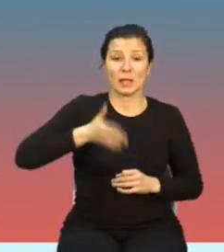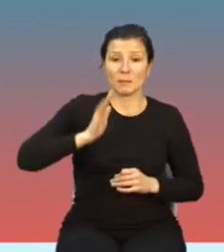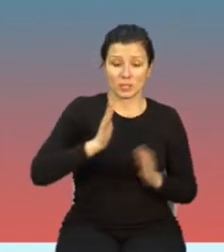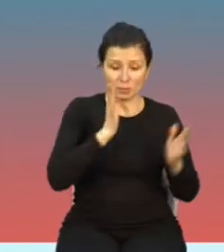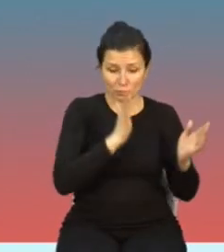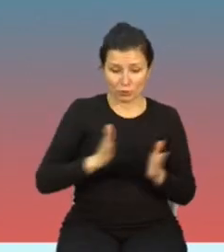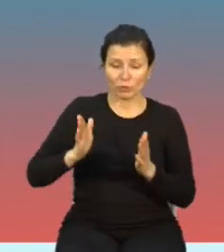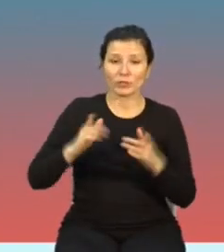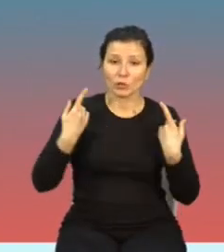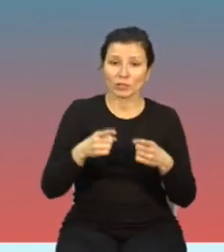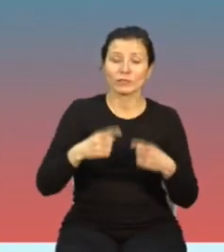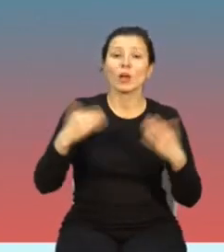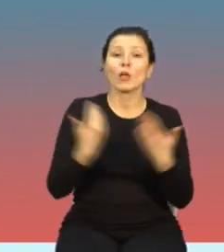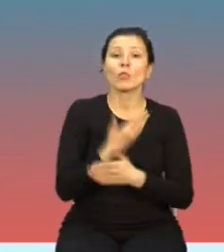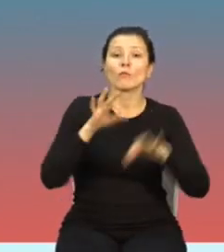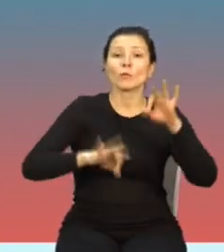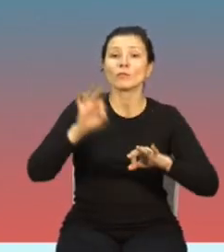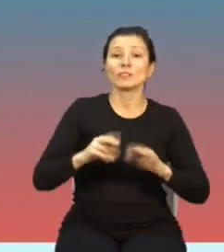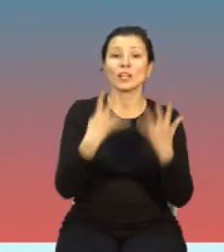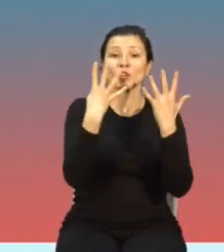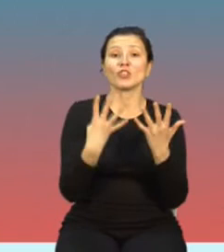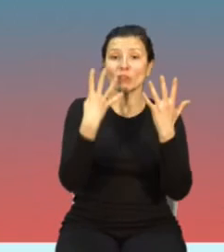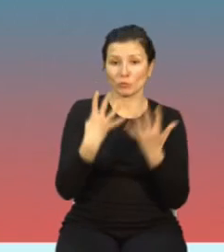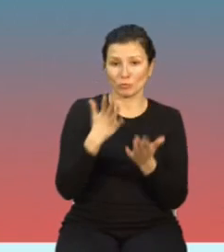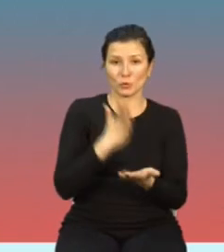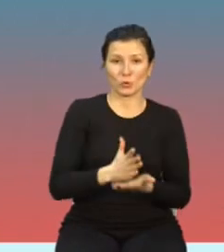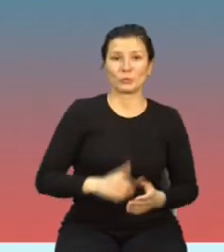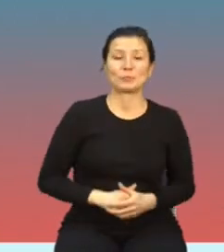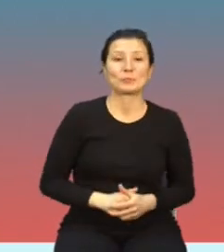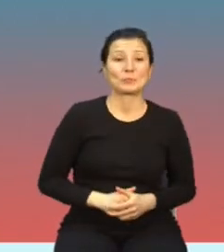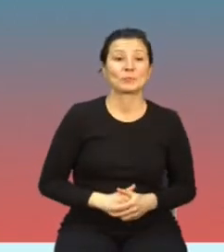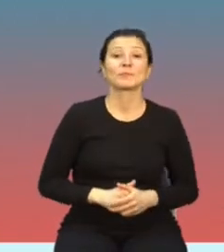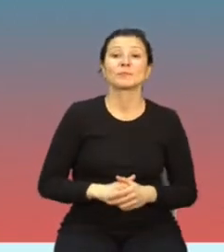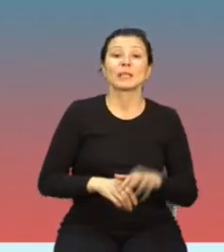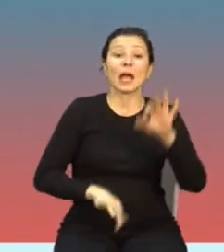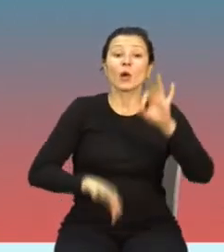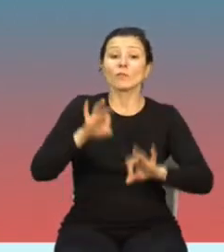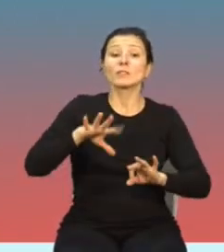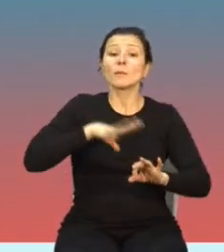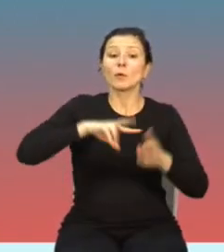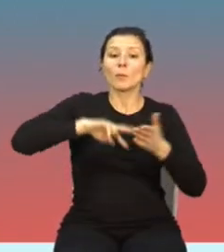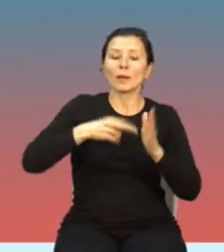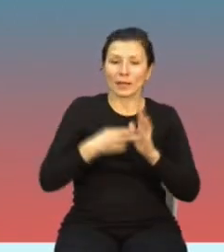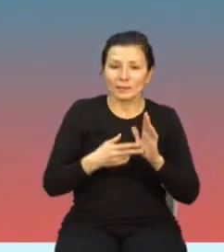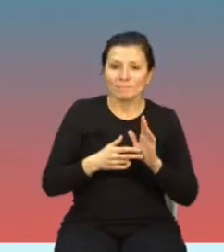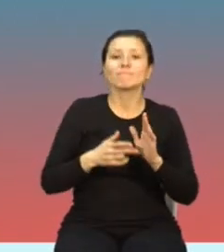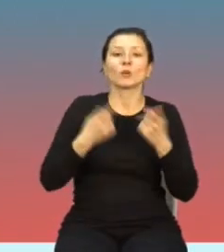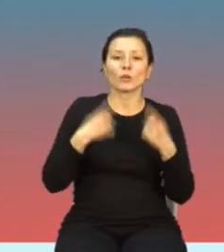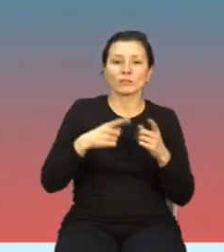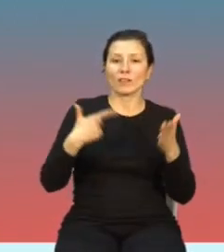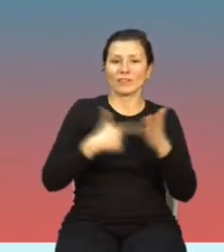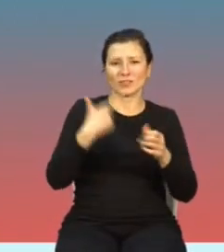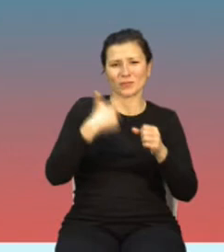kolejną konferencję, na 9. konferencję NEAR. Ta konferencja miała być przeprowadzona w roku